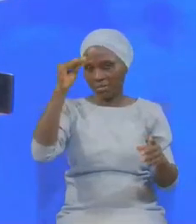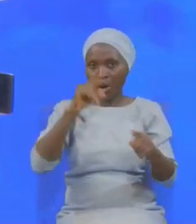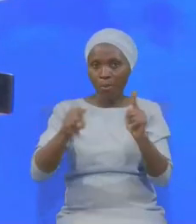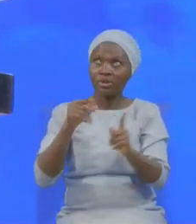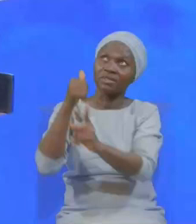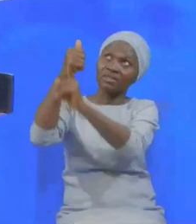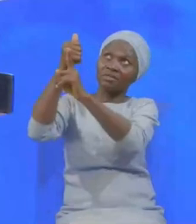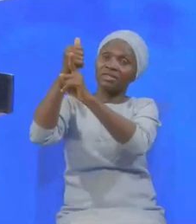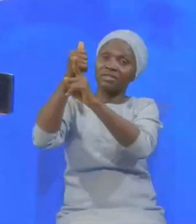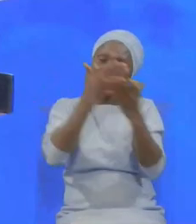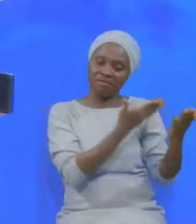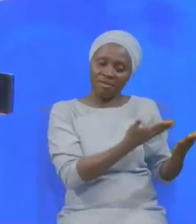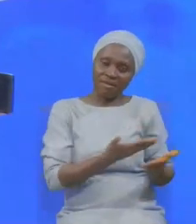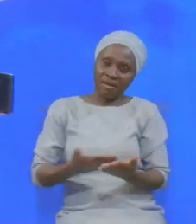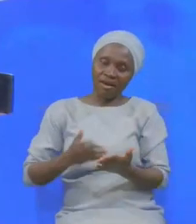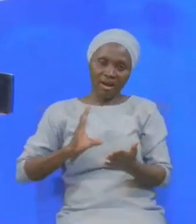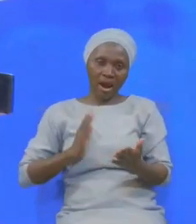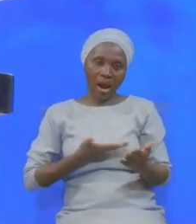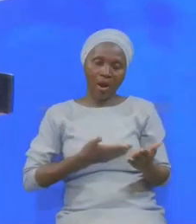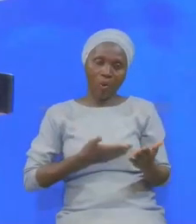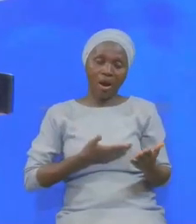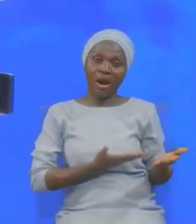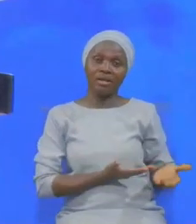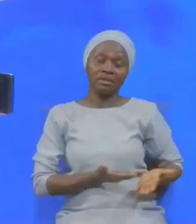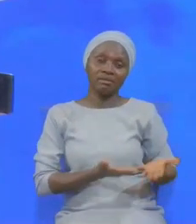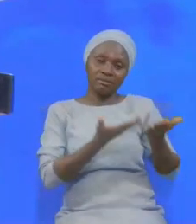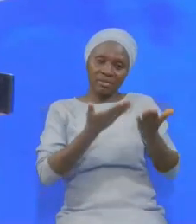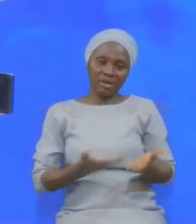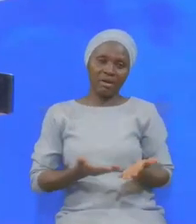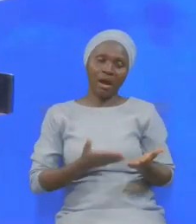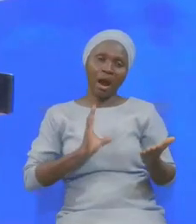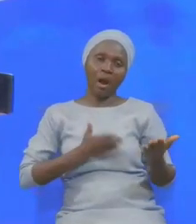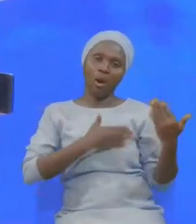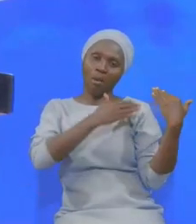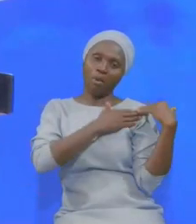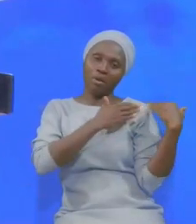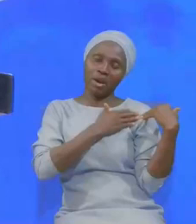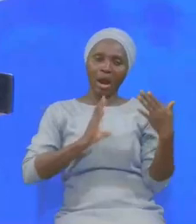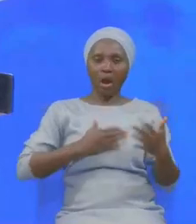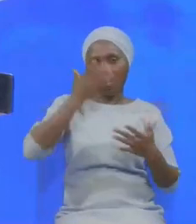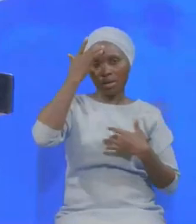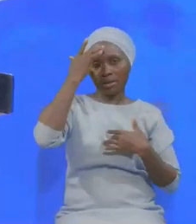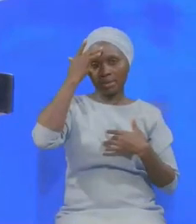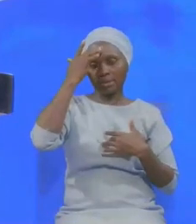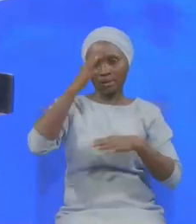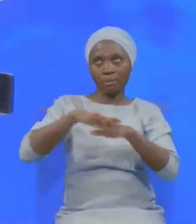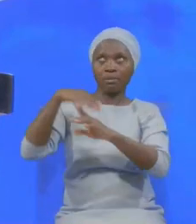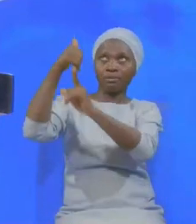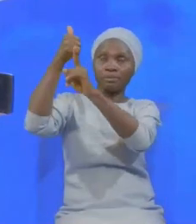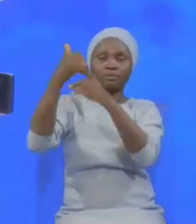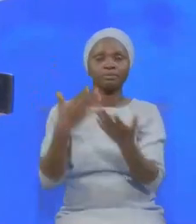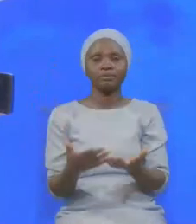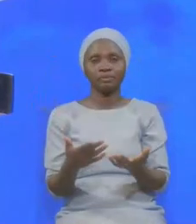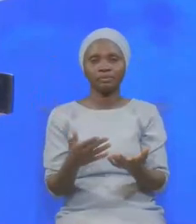Et il s'est chargé de nos infirmités. il va les ôter.